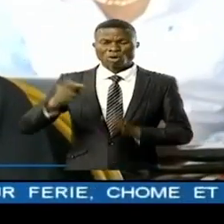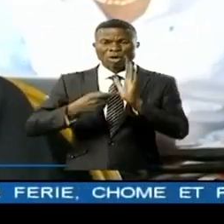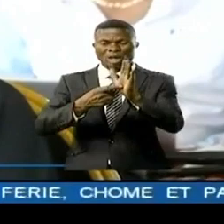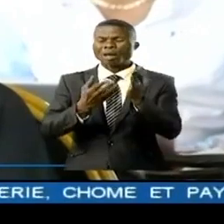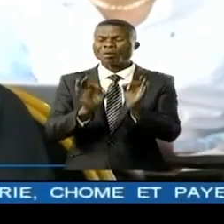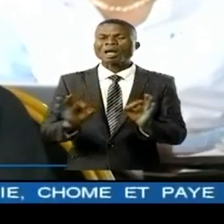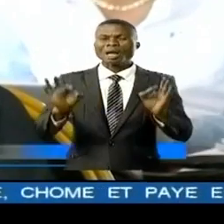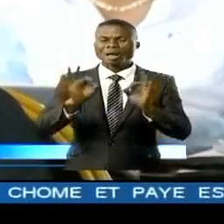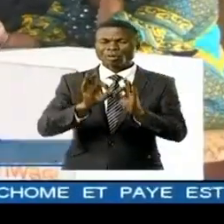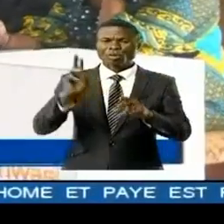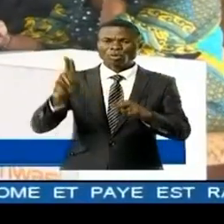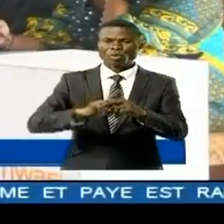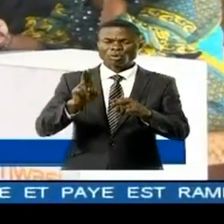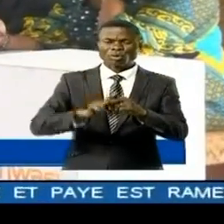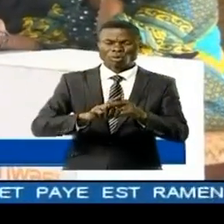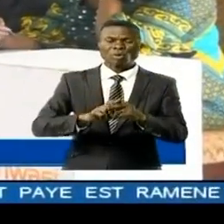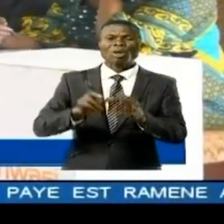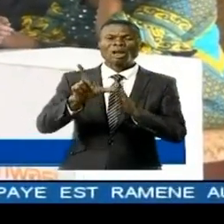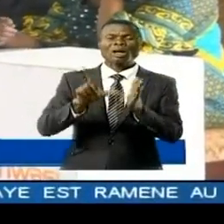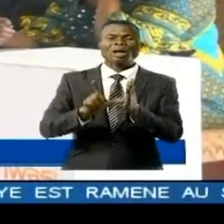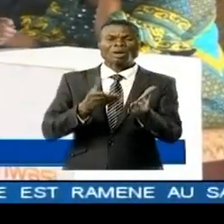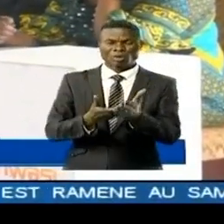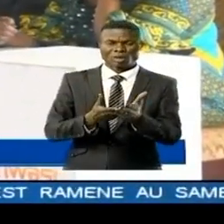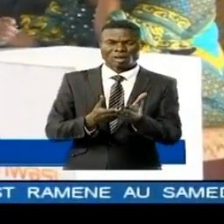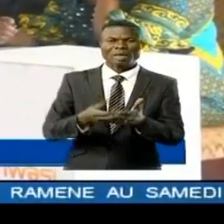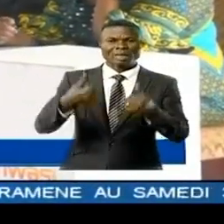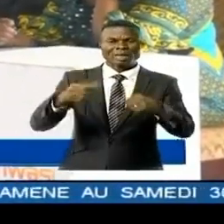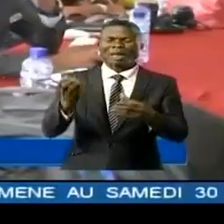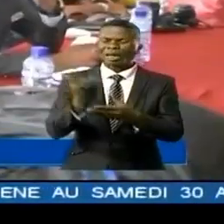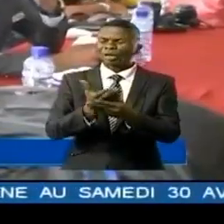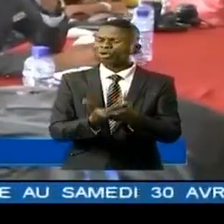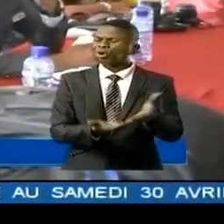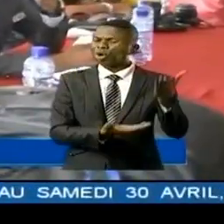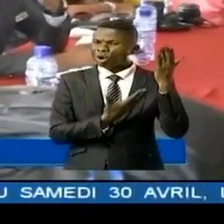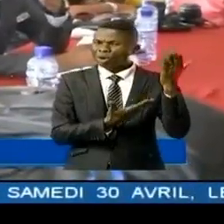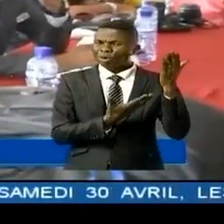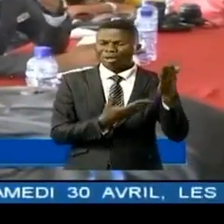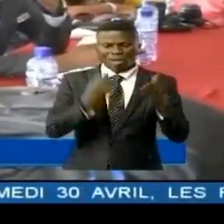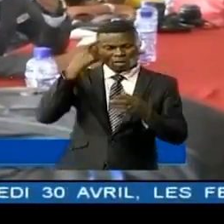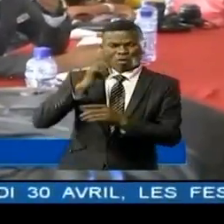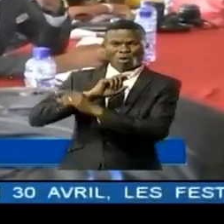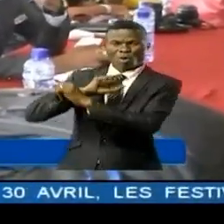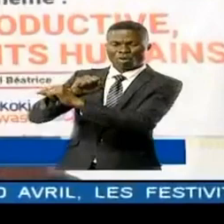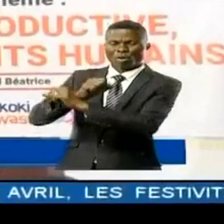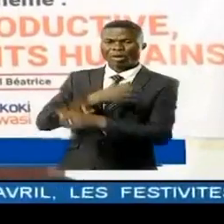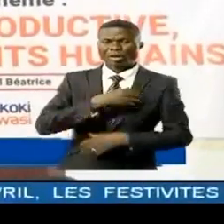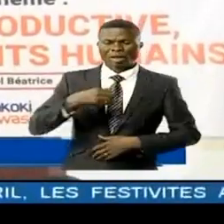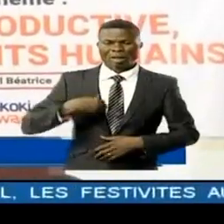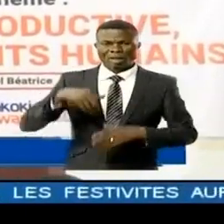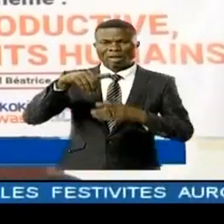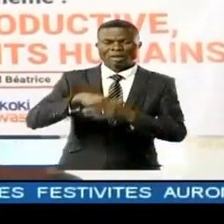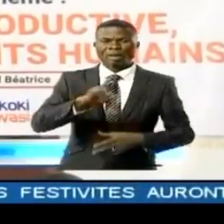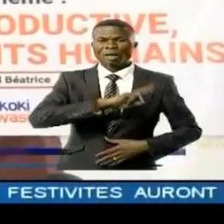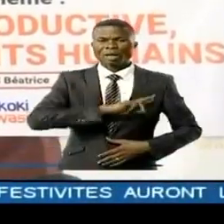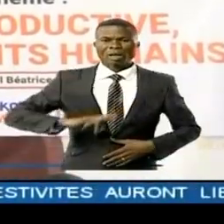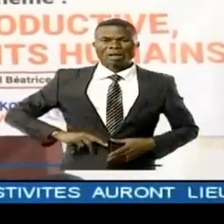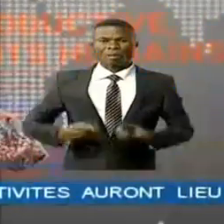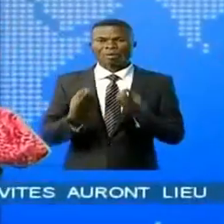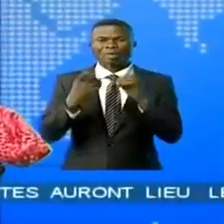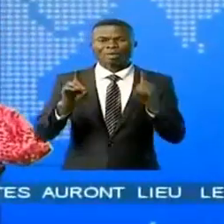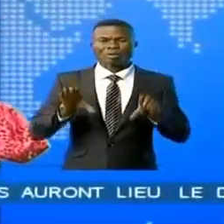d'appliquer le protocole de maputo qui des mers un document important pour la protection de la femme en république démocratique du